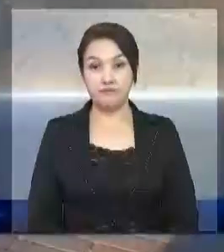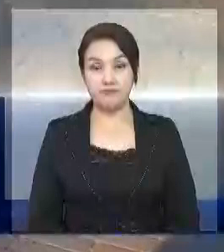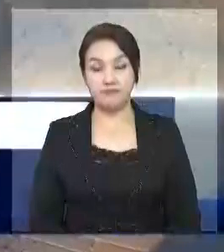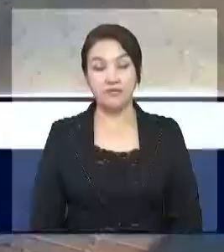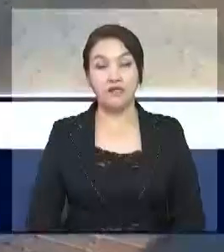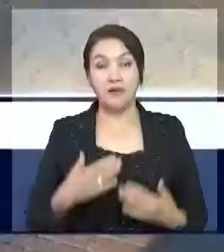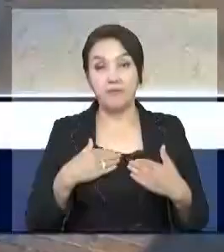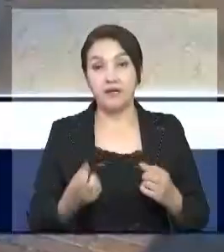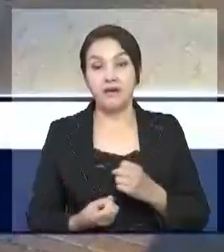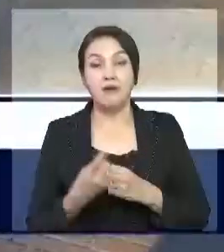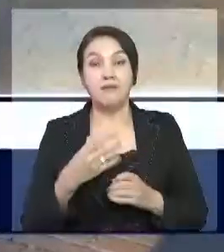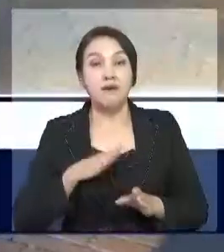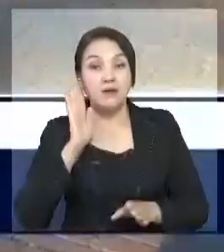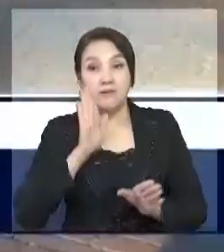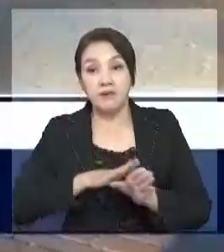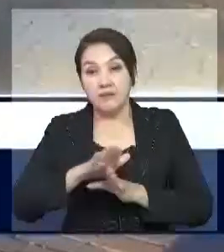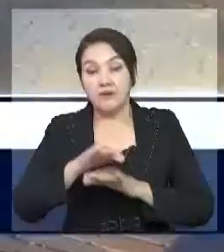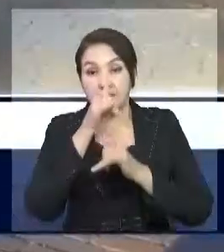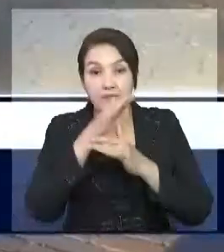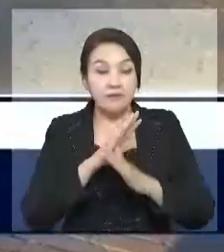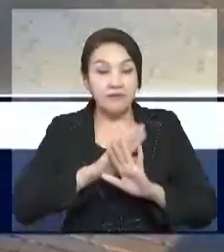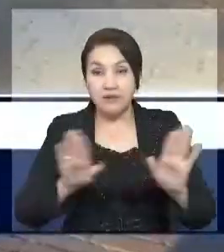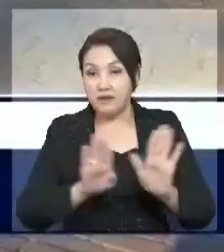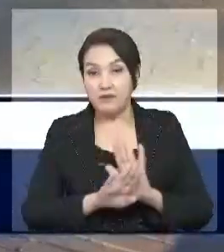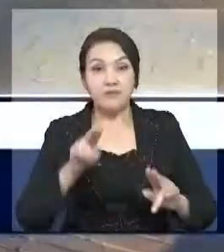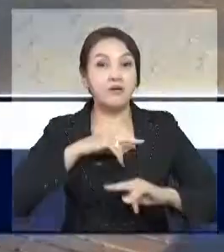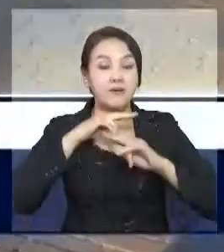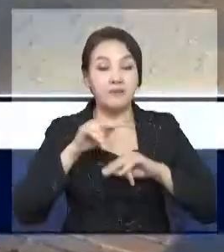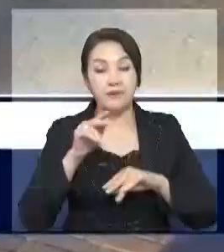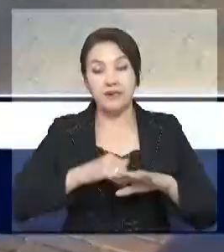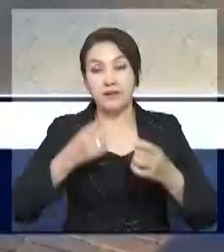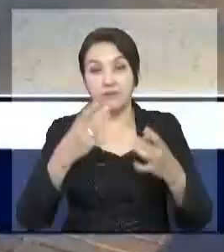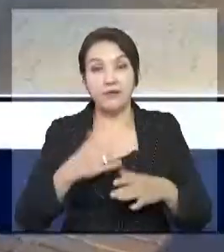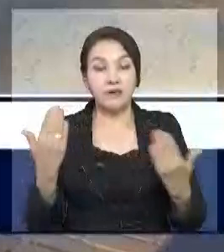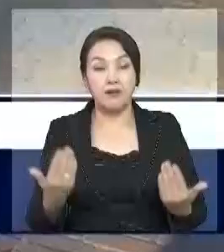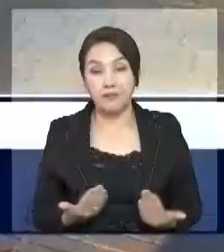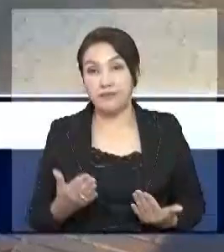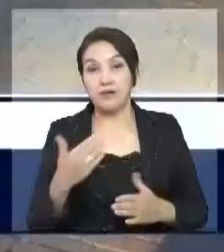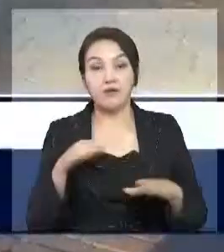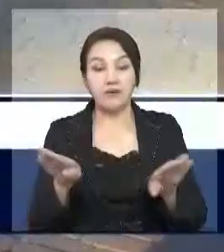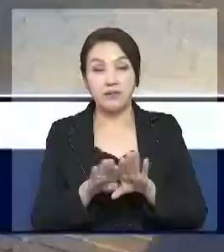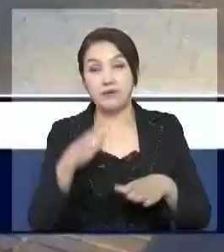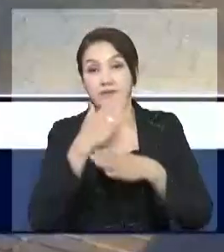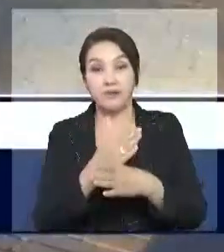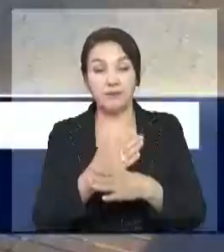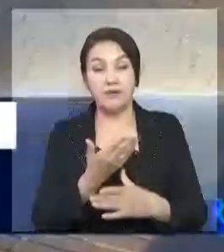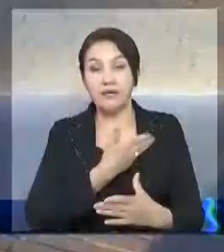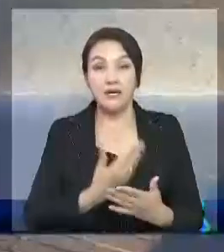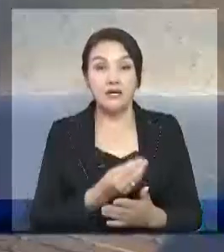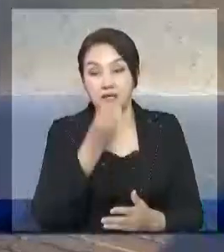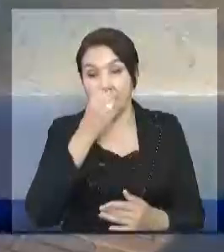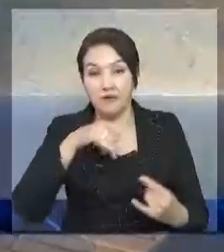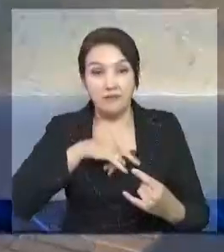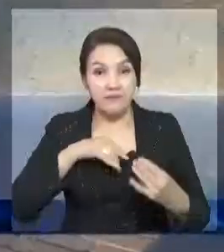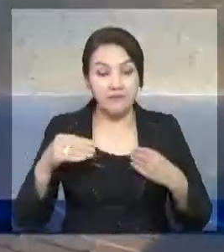С момента, как наш дом затопило, мы не были обделены вниманием со стороны государства и простых граждан. Жители всячески помогали нам, как едой и одеждой, так и